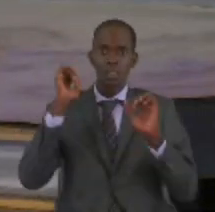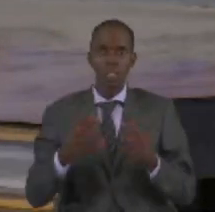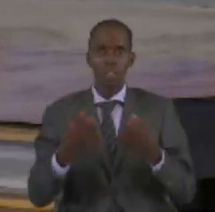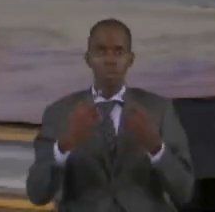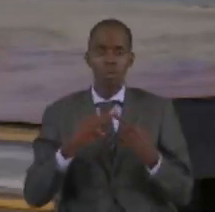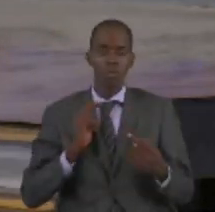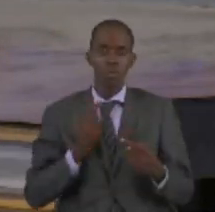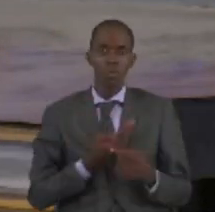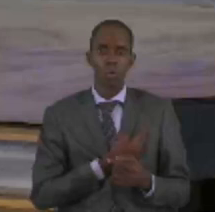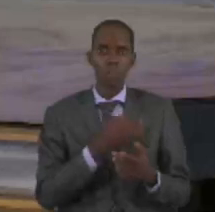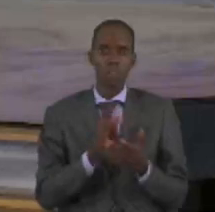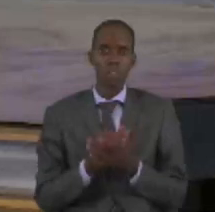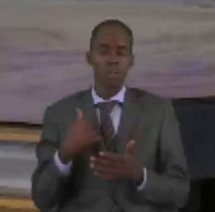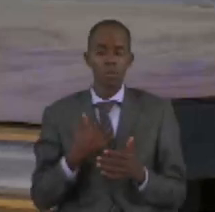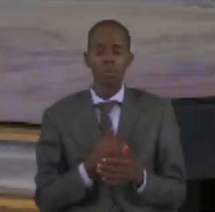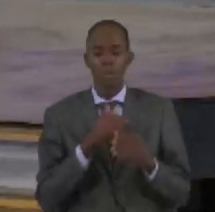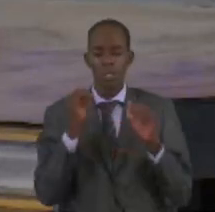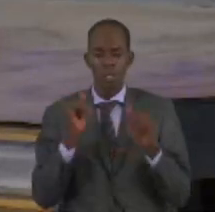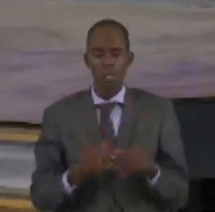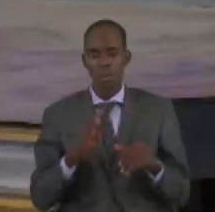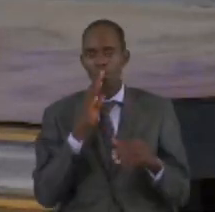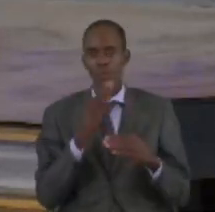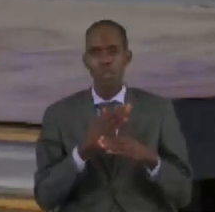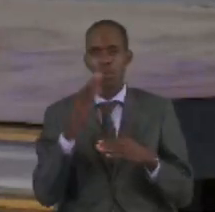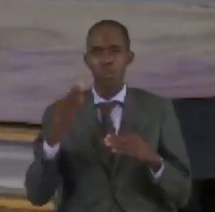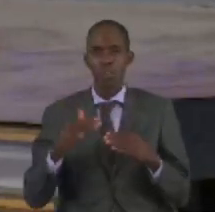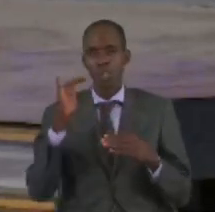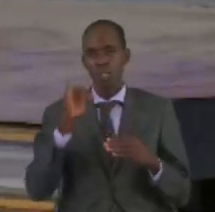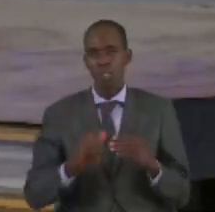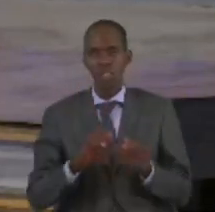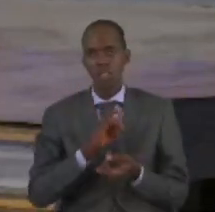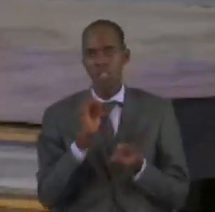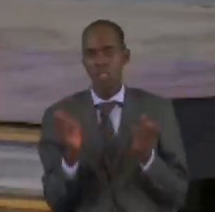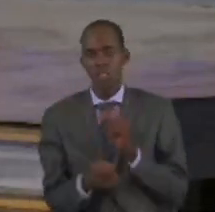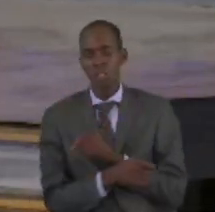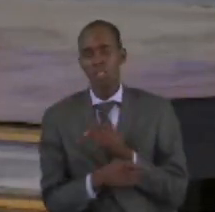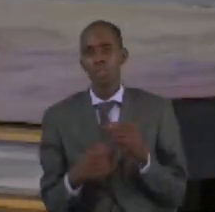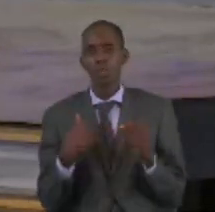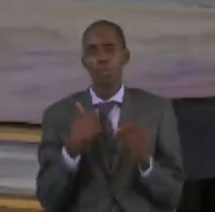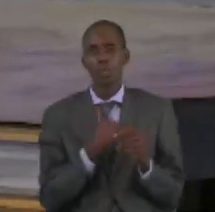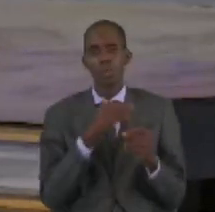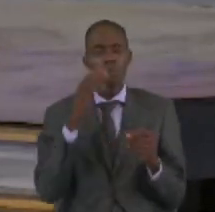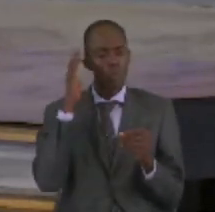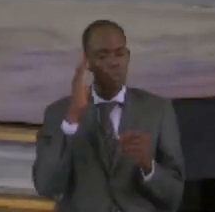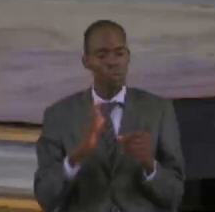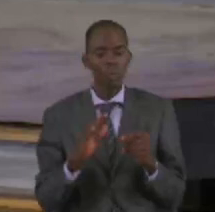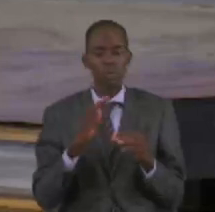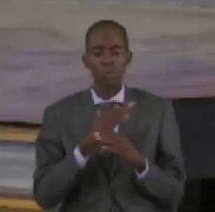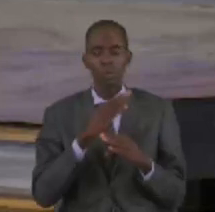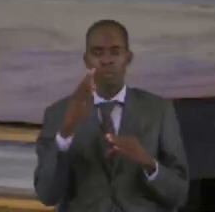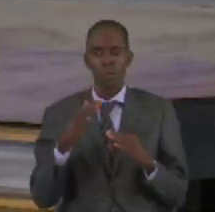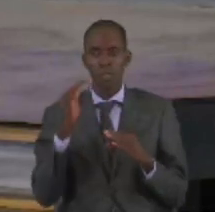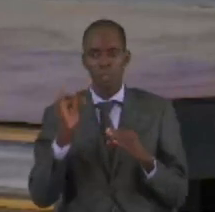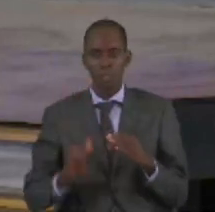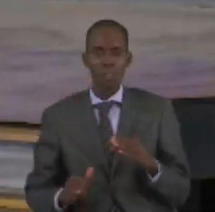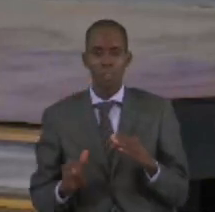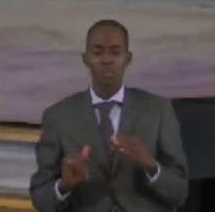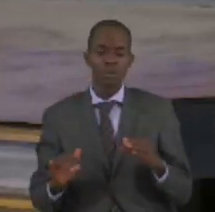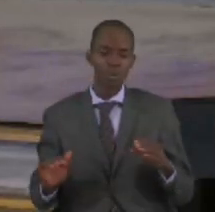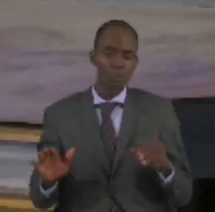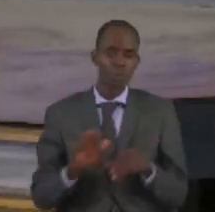La même grâce peut nous être donnée que nous soyons totalement transformés, changés et que nous séparons de ce